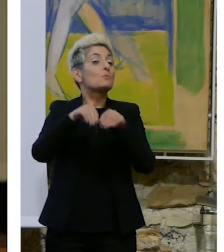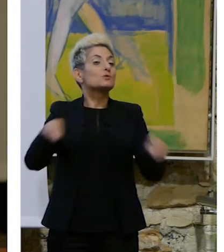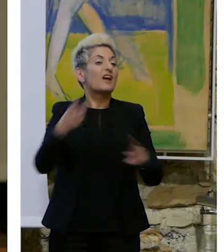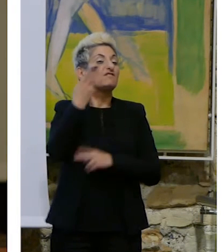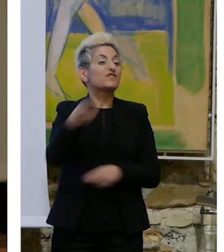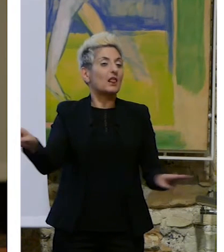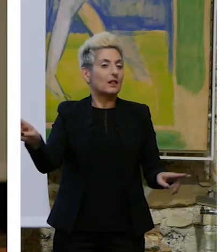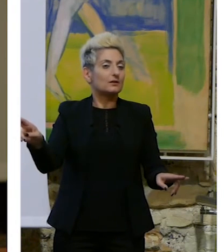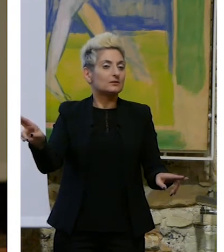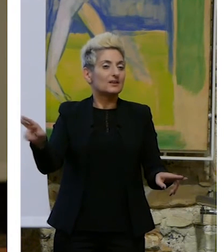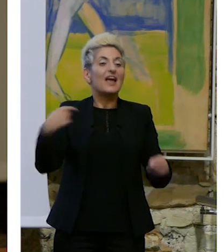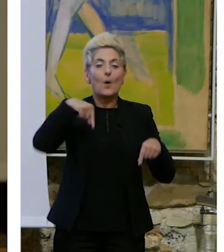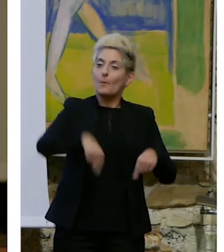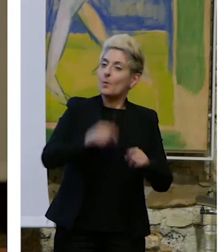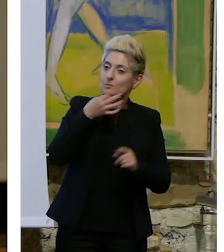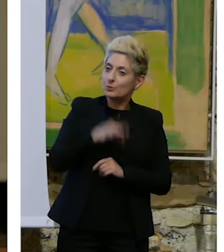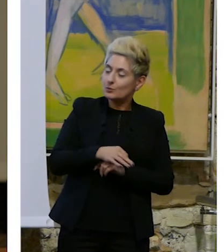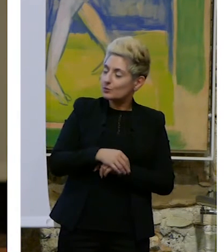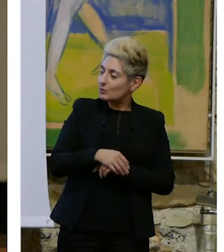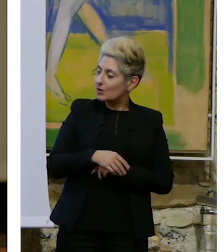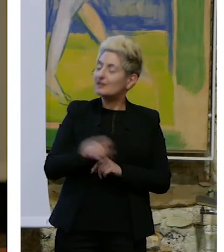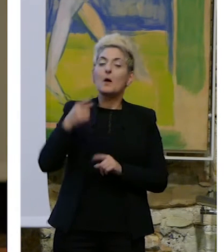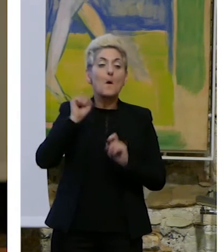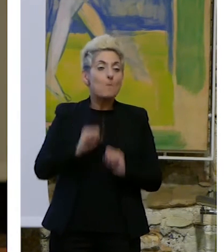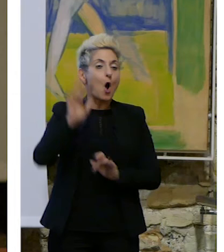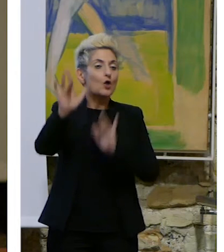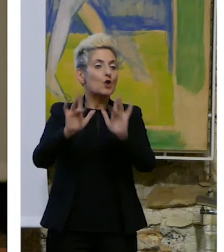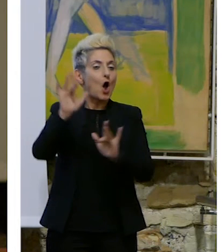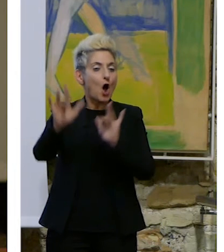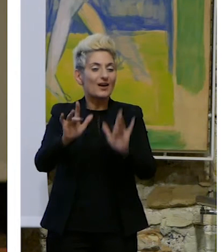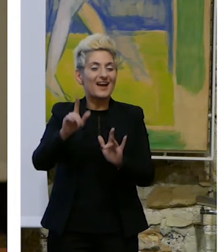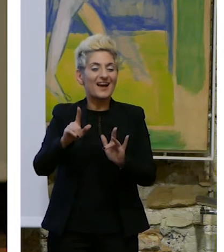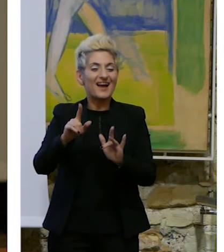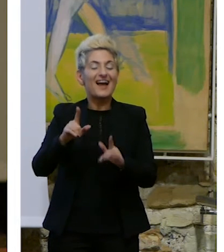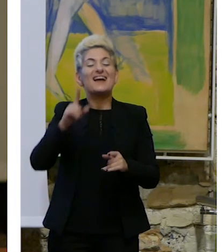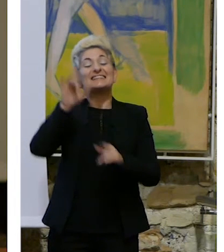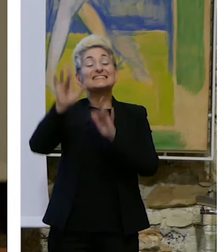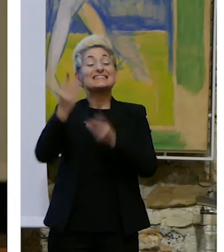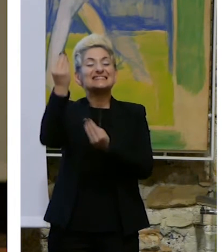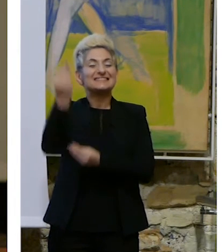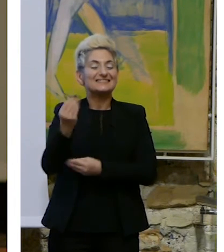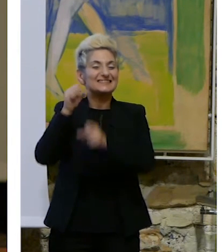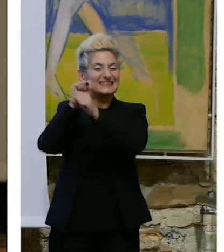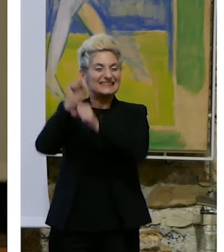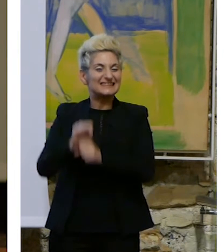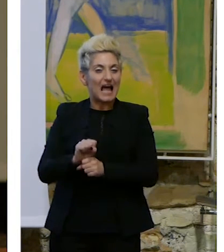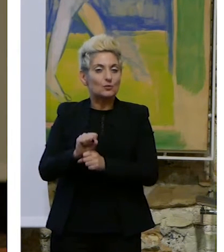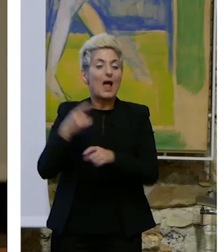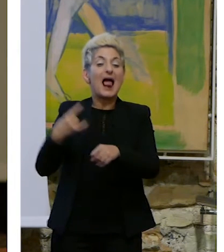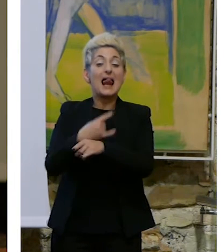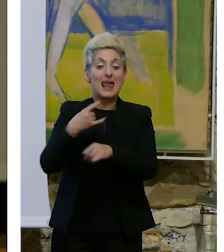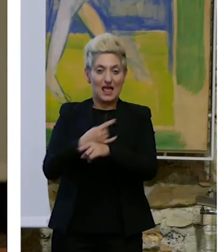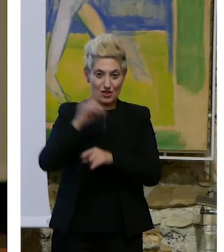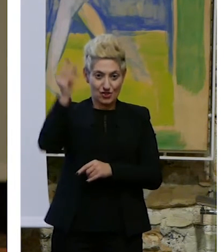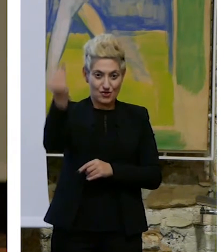ed è formidabile, è poter toccare una statua lignea e rendersi conto che è di legno, perché